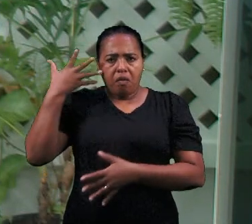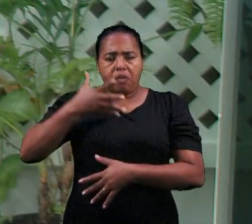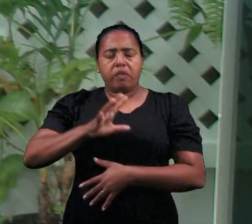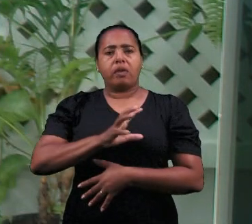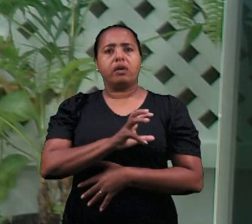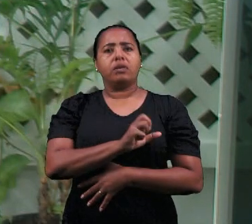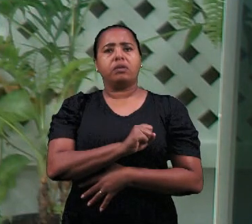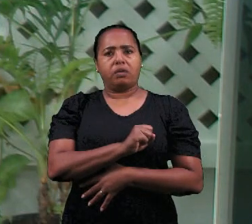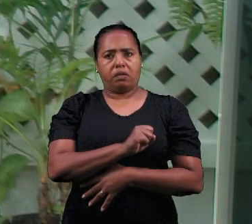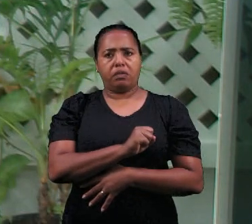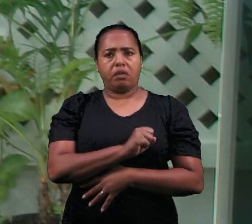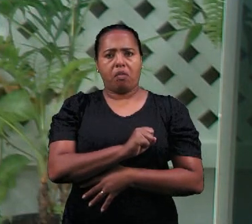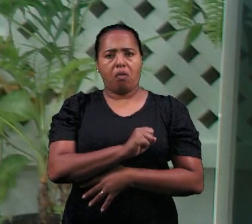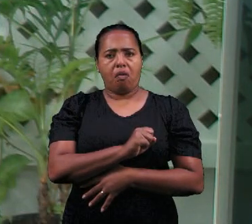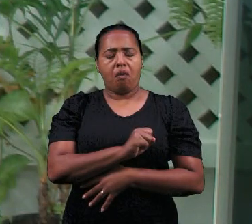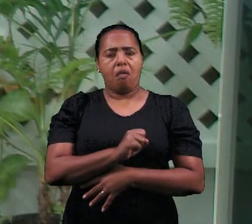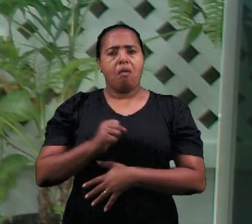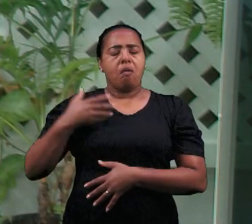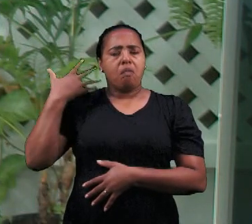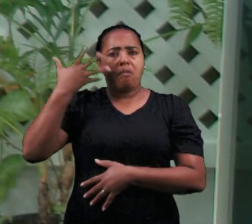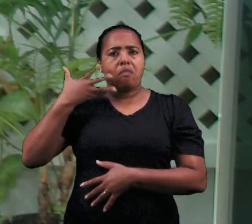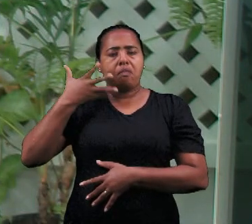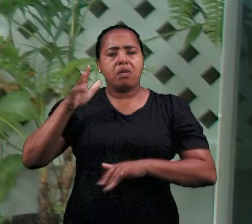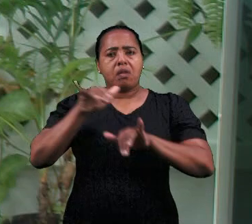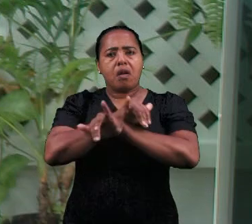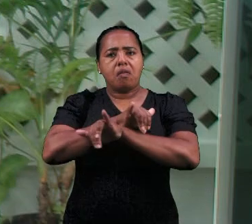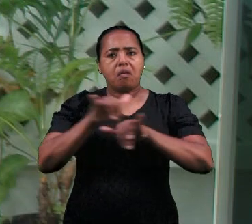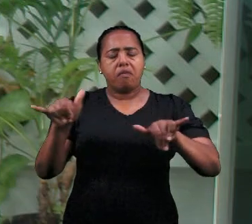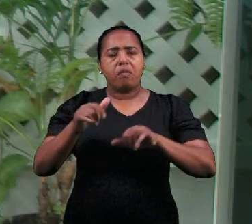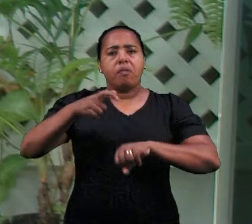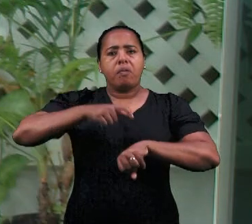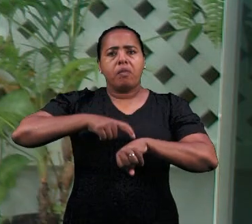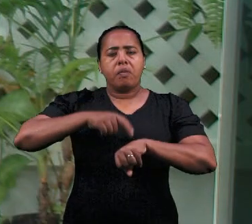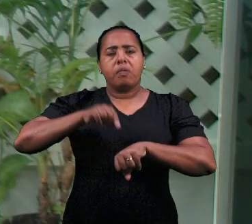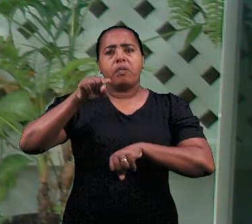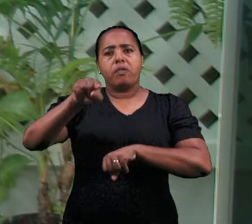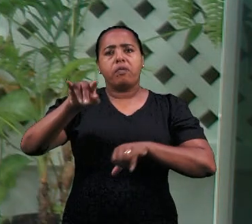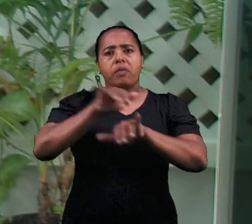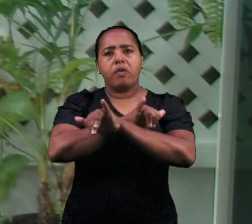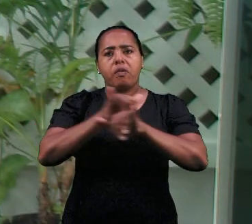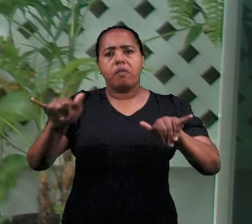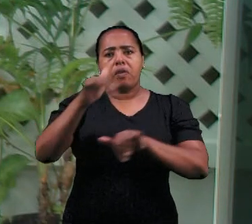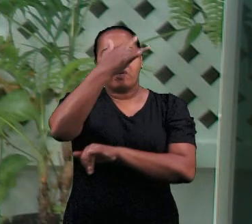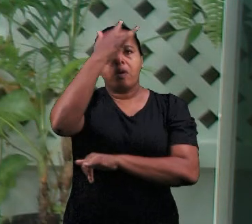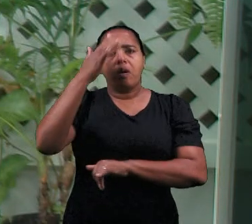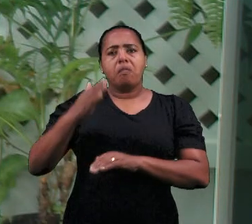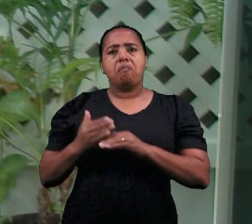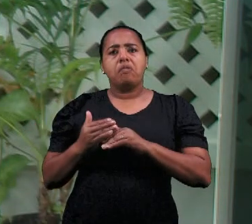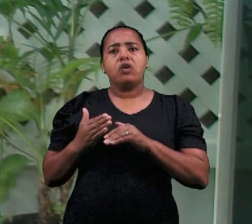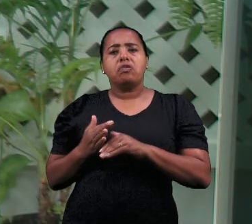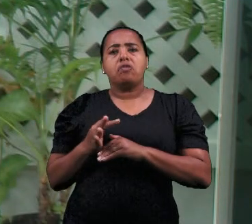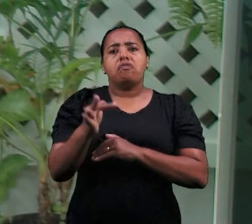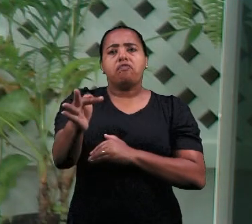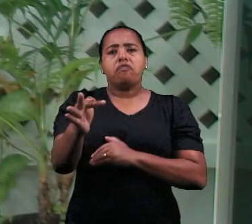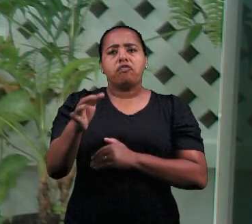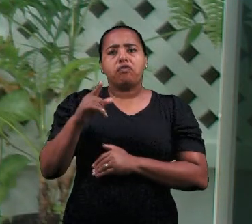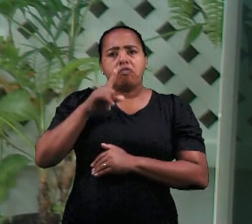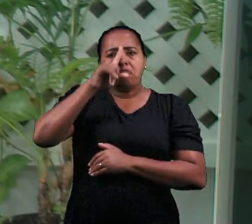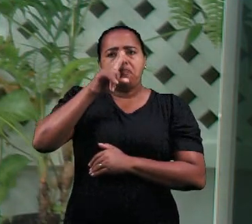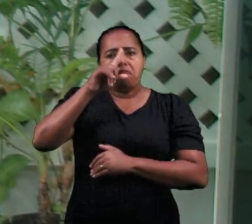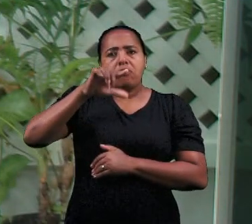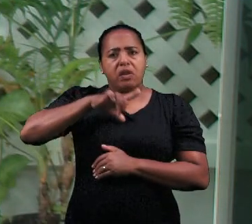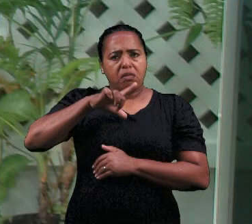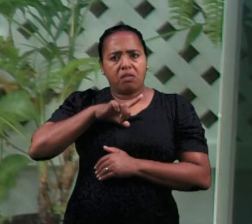prophétique, essentiel. C'est d'amour, ce n'est pas un message dur, c'est d'avertissement.